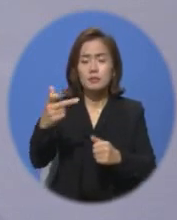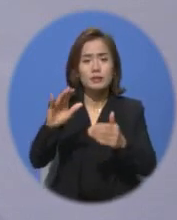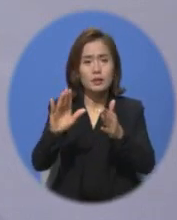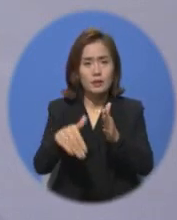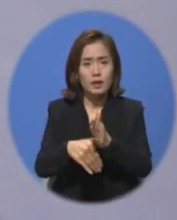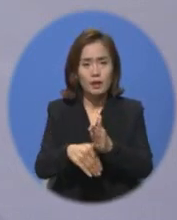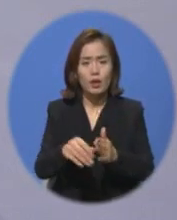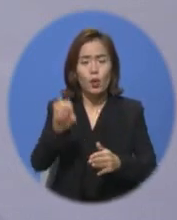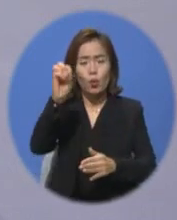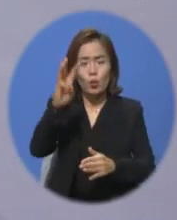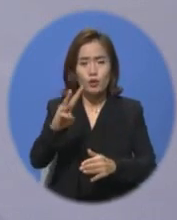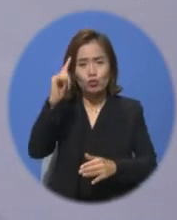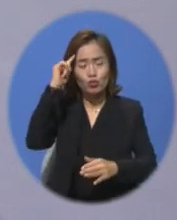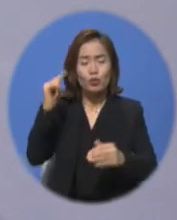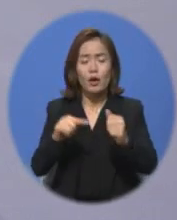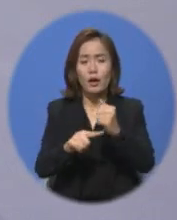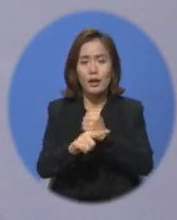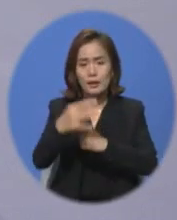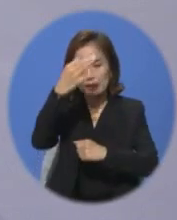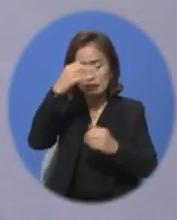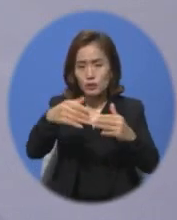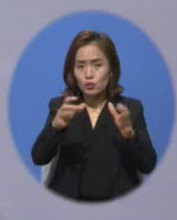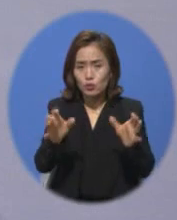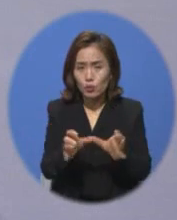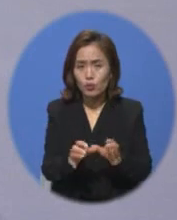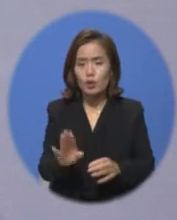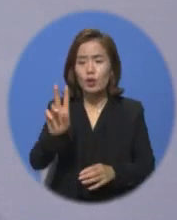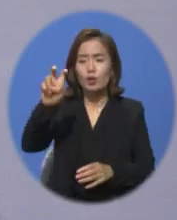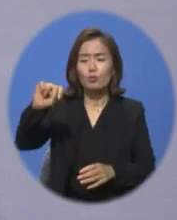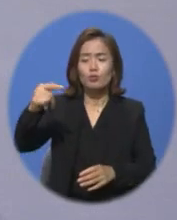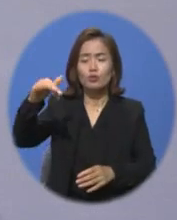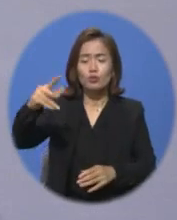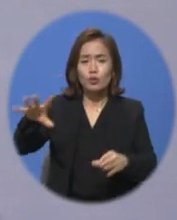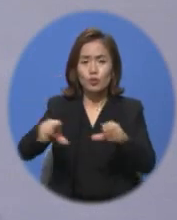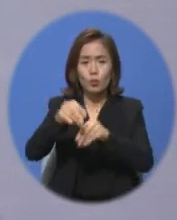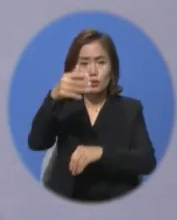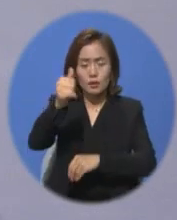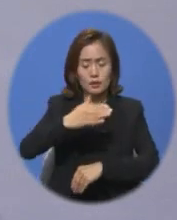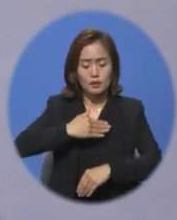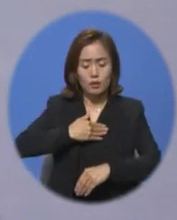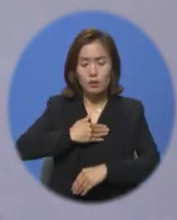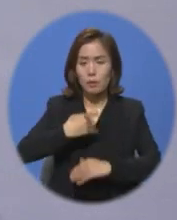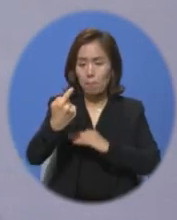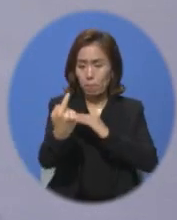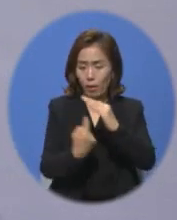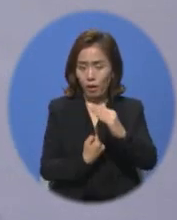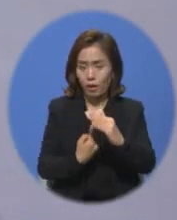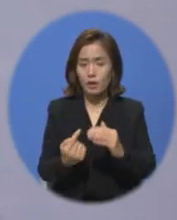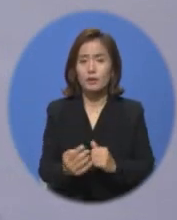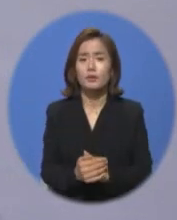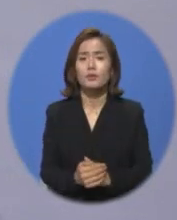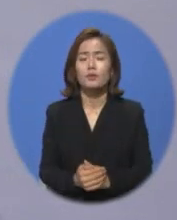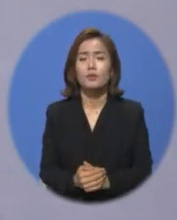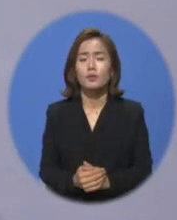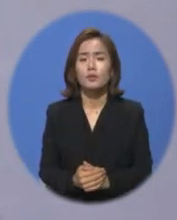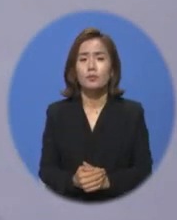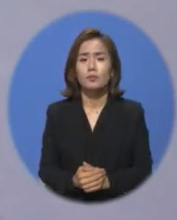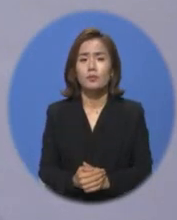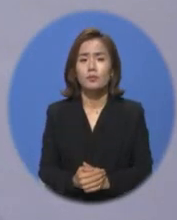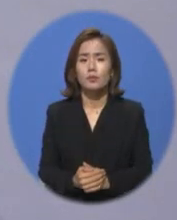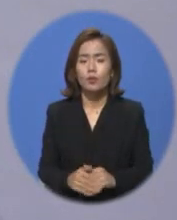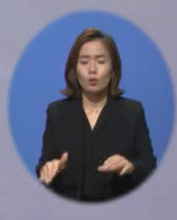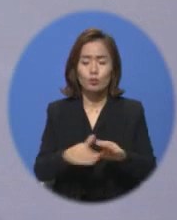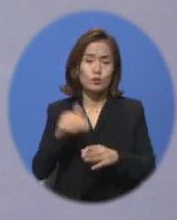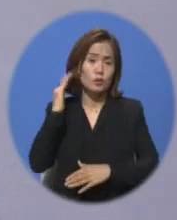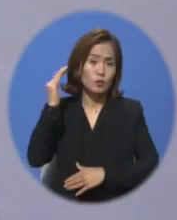광주 과학기술원( GIST)원장이었던문승현교수가저를찾아왔습니다 .그는와서문재인대통령이